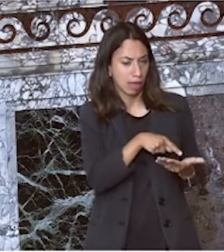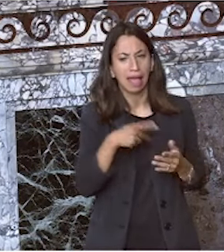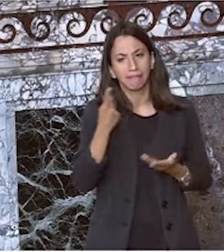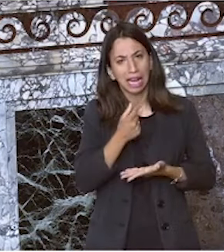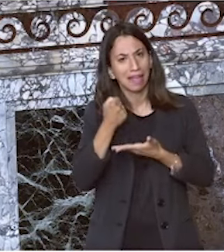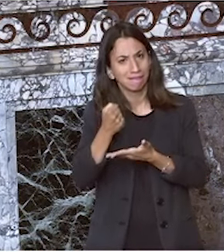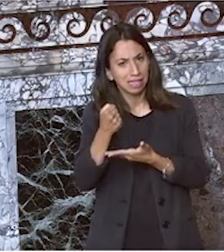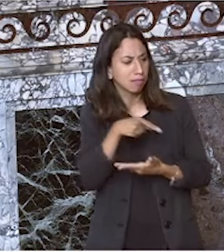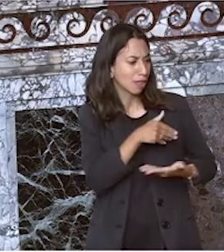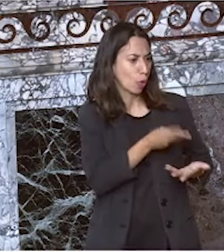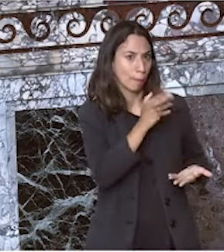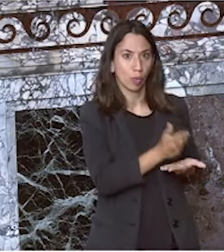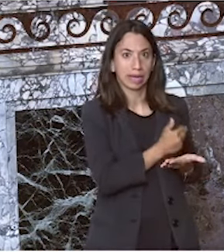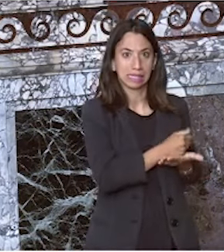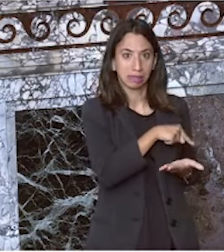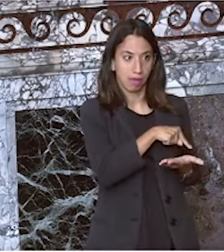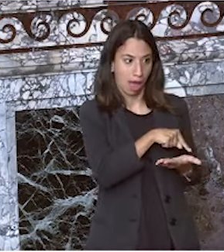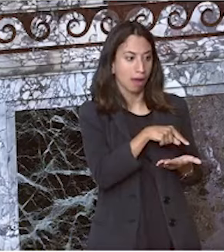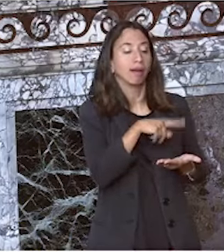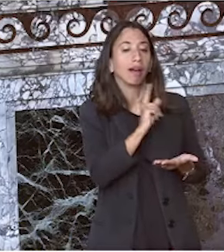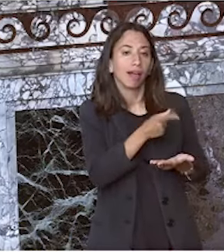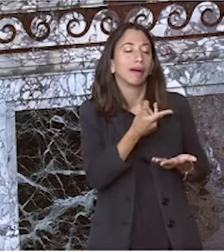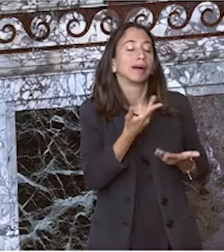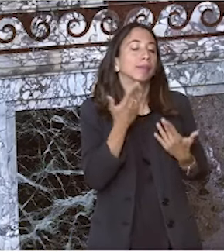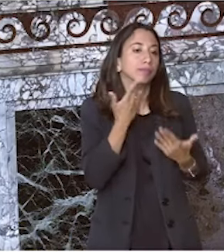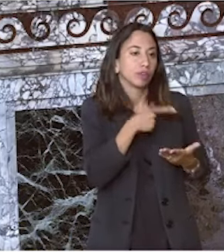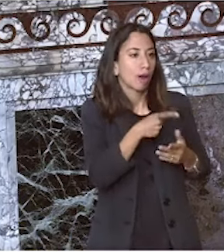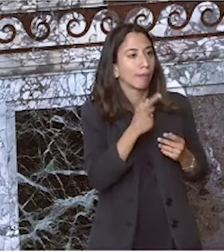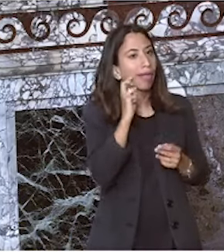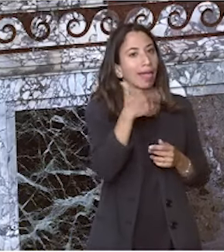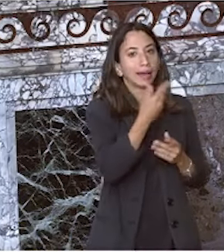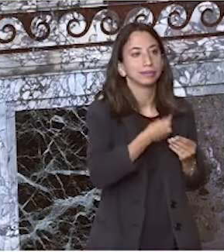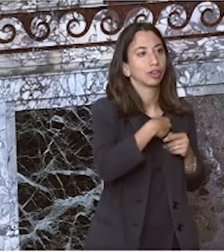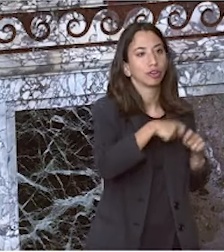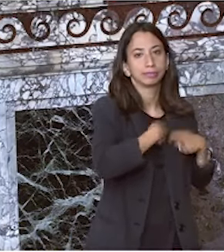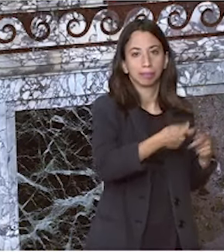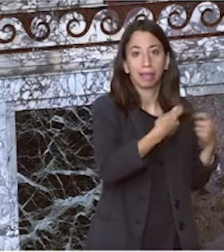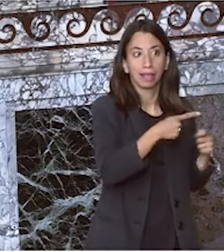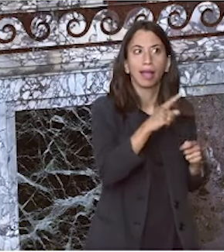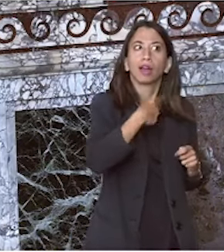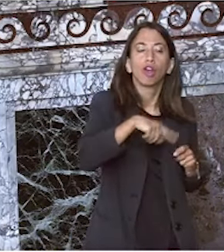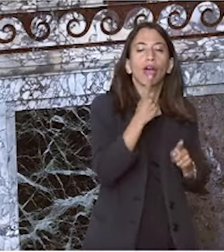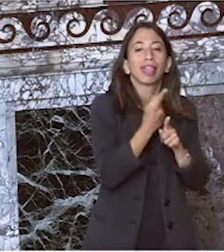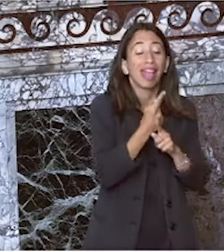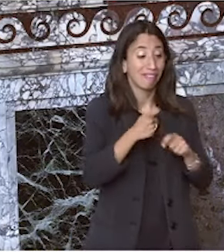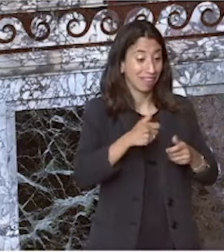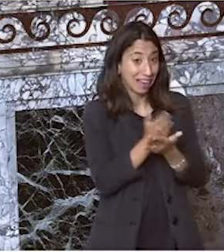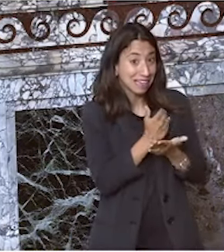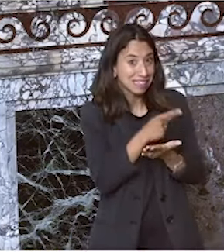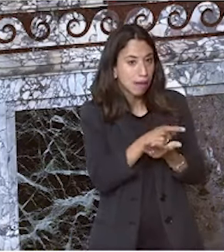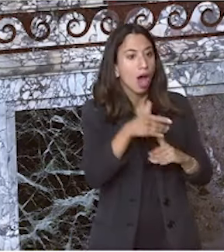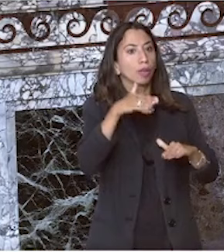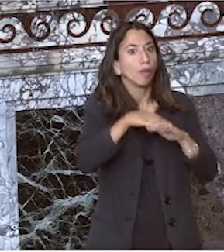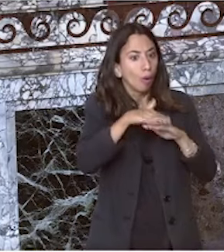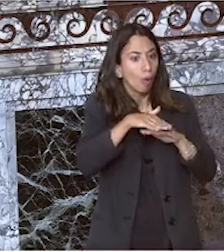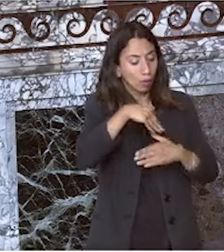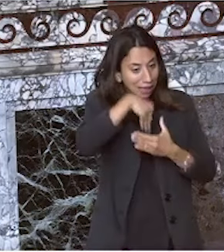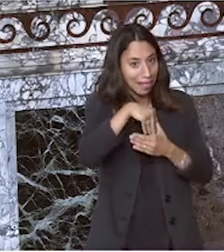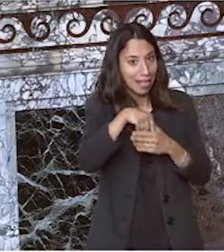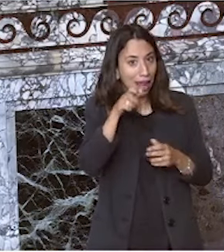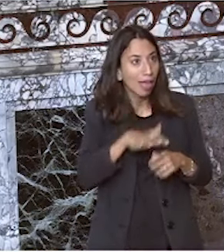degli investimenti e che viene in parte impiegato all'estero. Al fine di trattenere il risparmio domestico e di attrarre